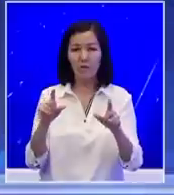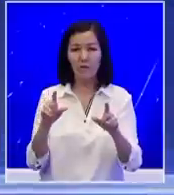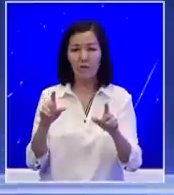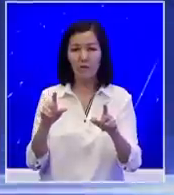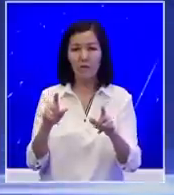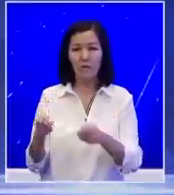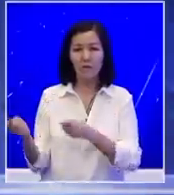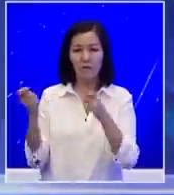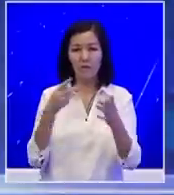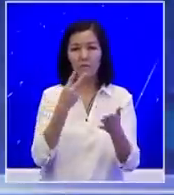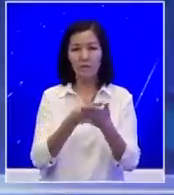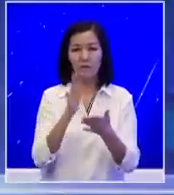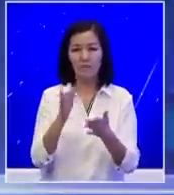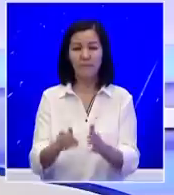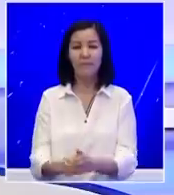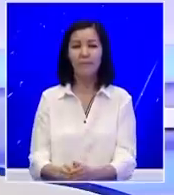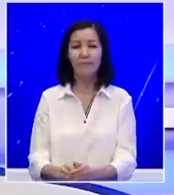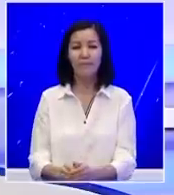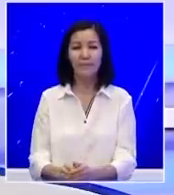ауруханаларына жеткізілетін болады.